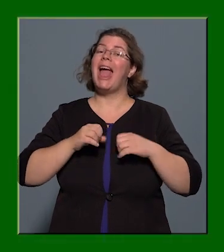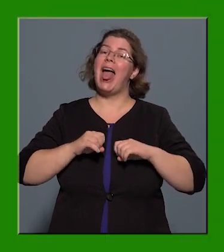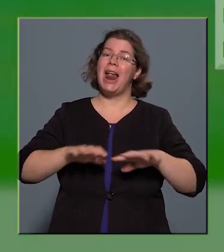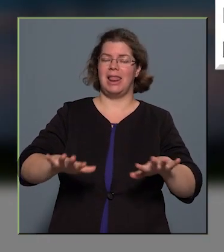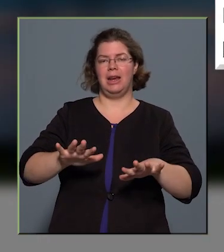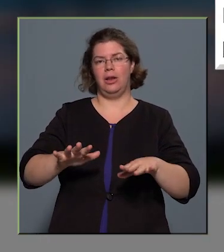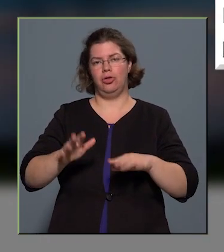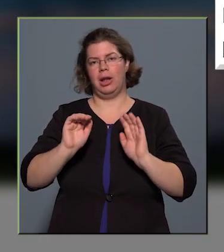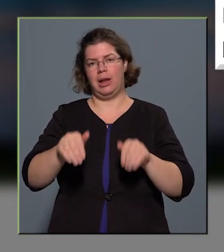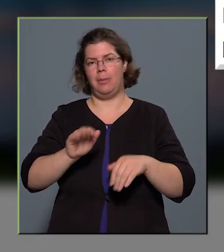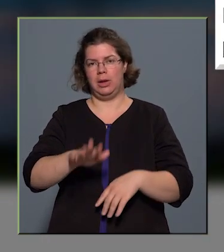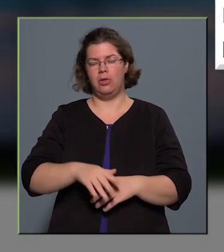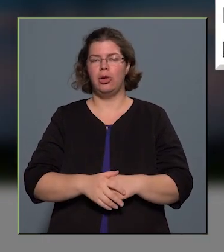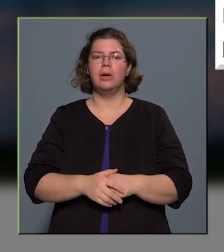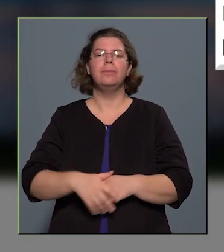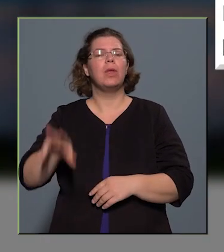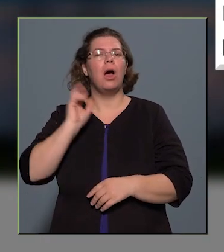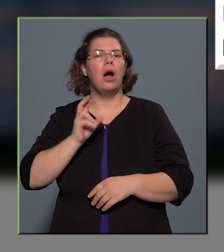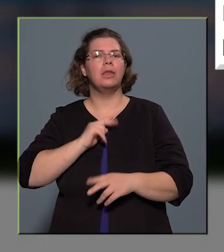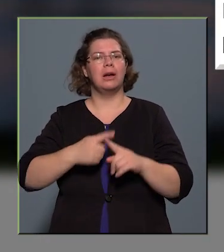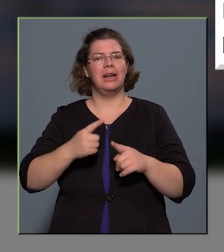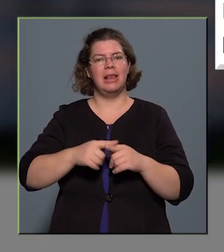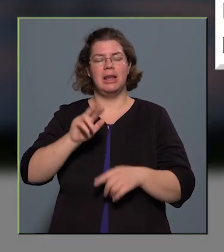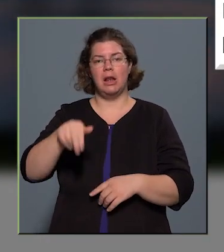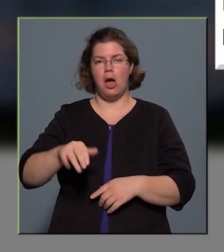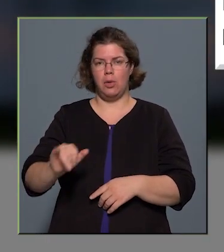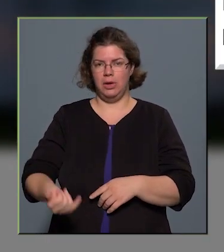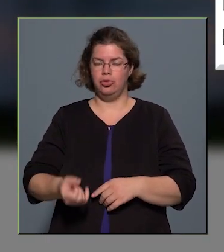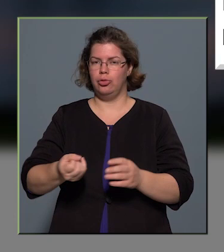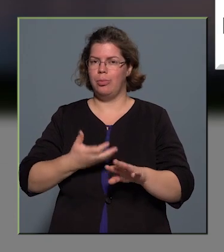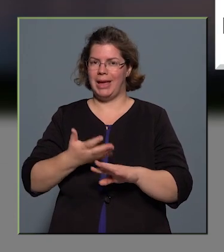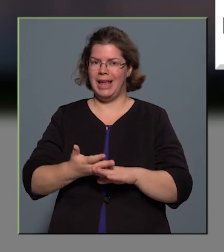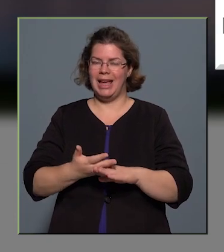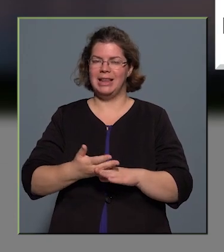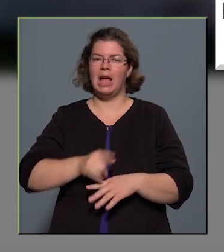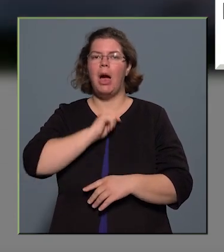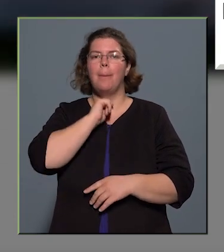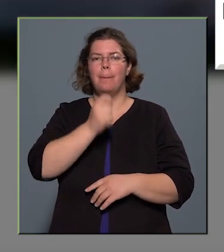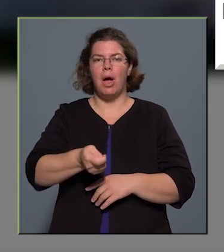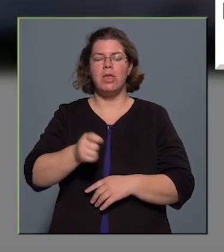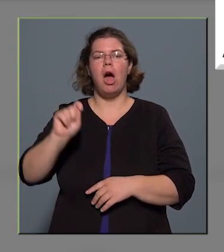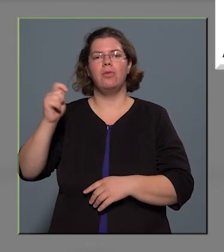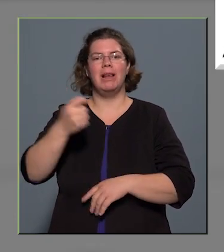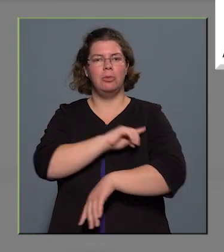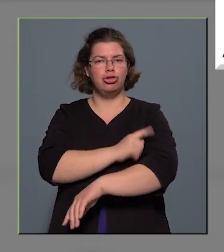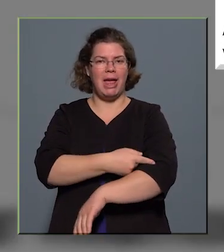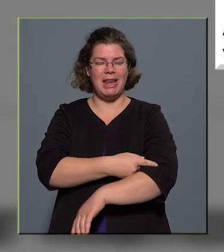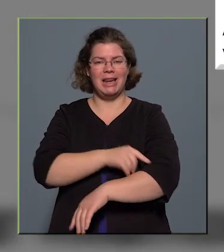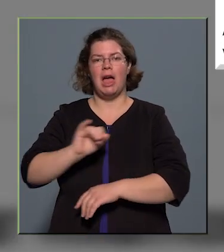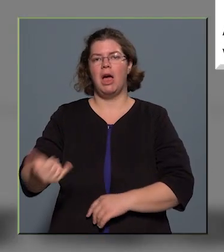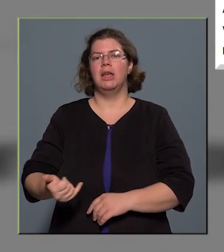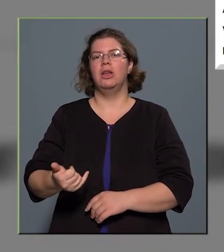támogatására. Hallhatnak részleteket arról is, hogy megjelentek a magyar villamosenergia